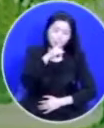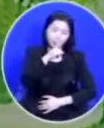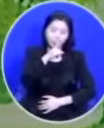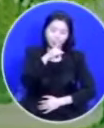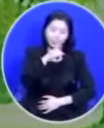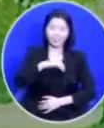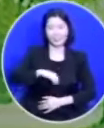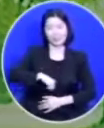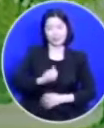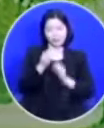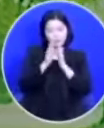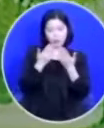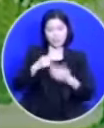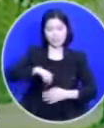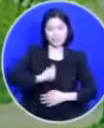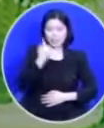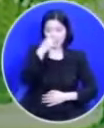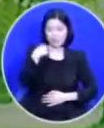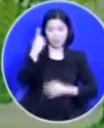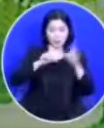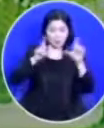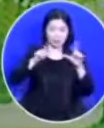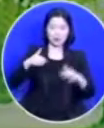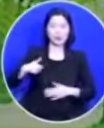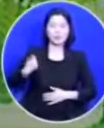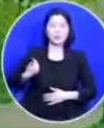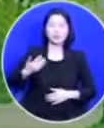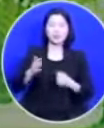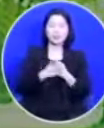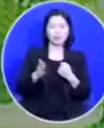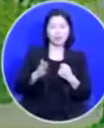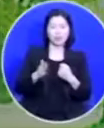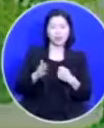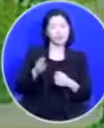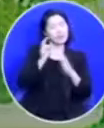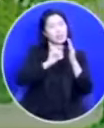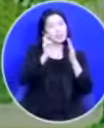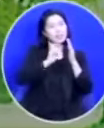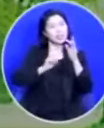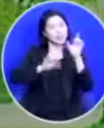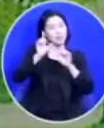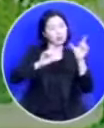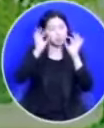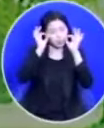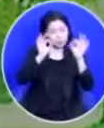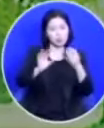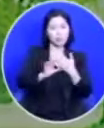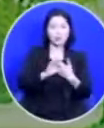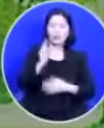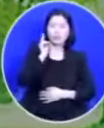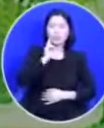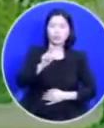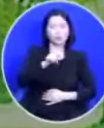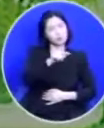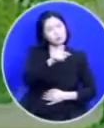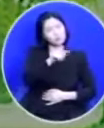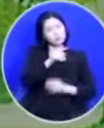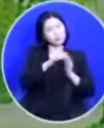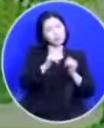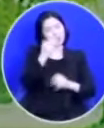본인이 자기 표정을 모르니까 잘 모르지만 이렇게 찬양하는 모습을 보면 너무 2분이